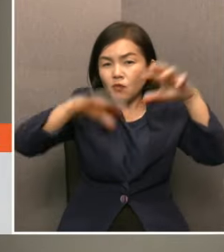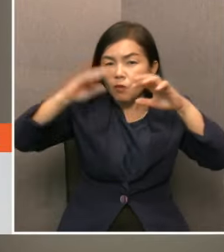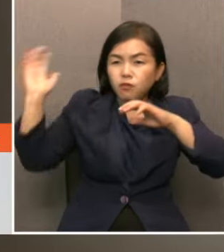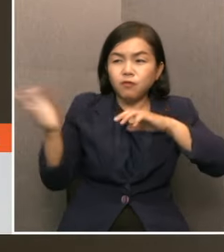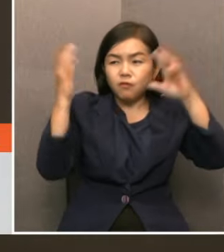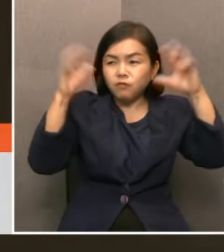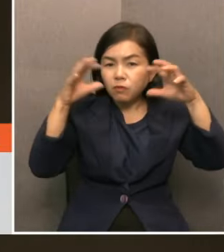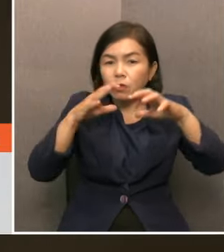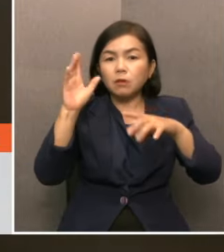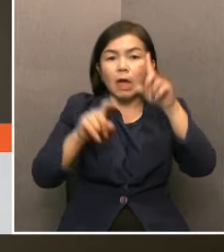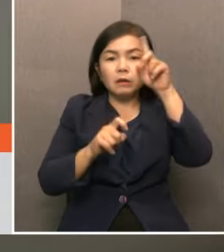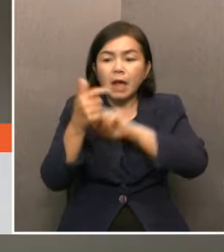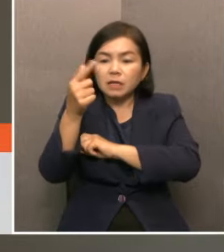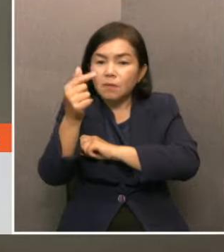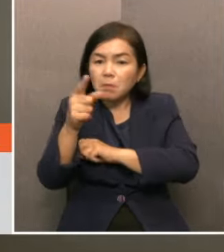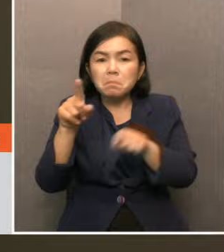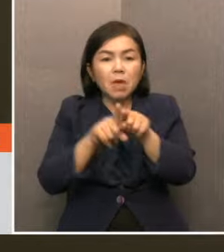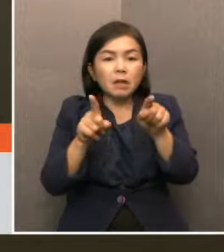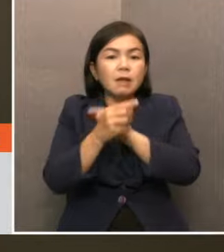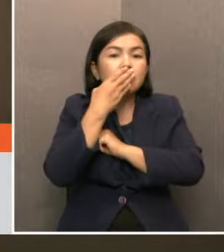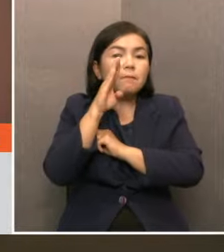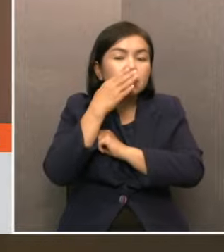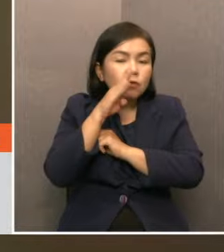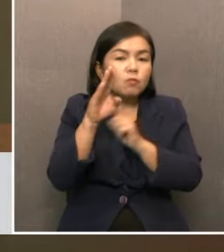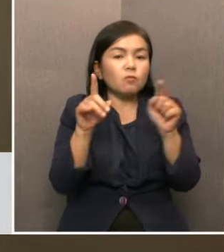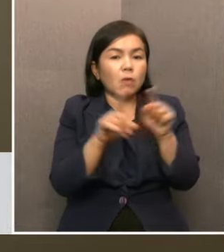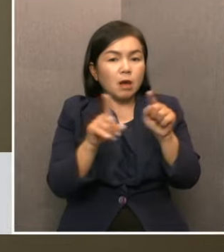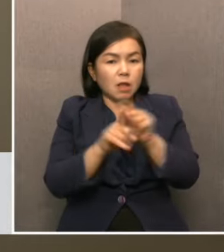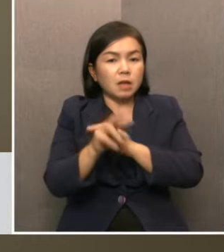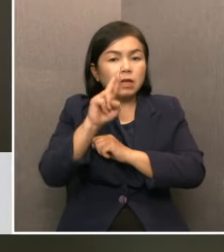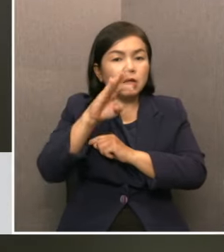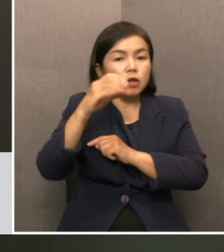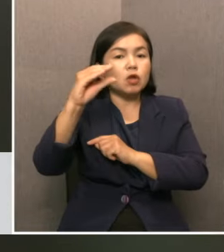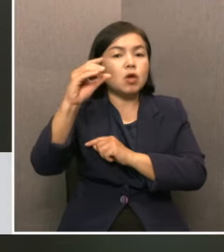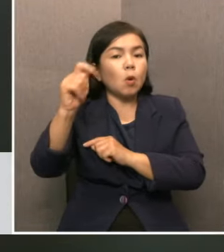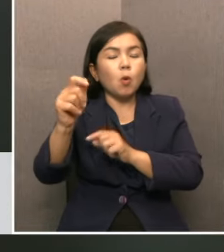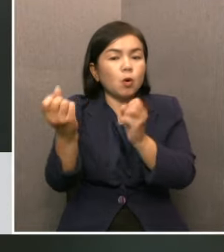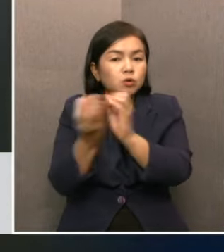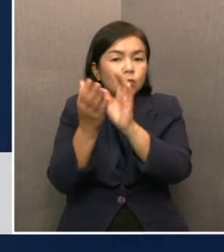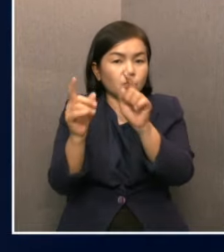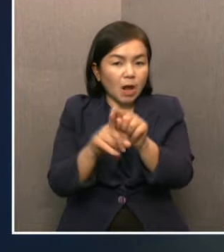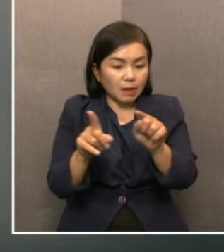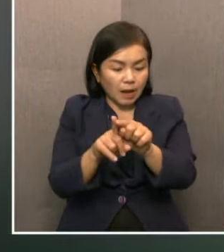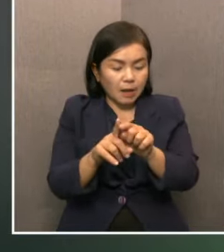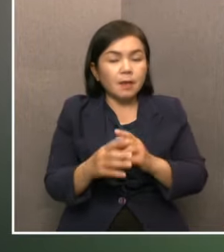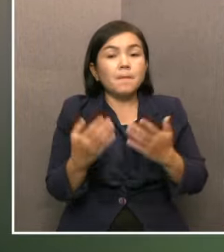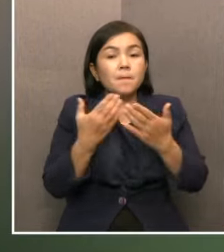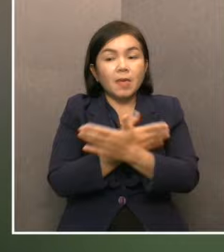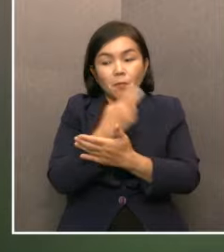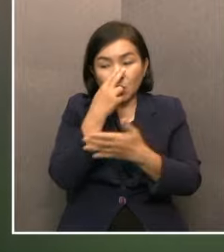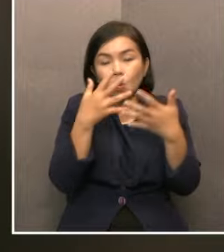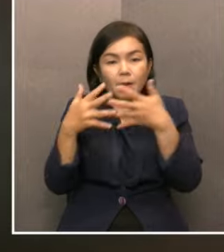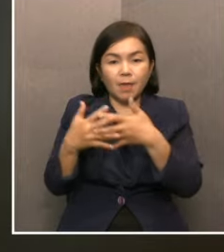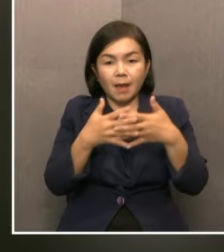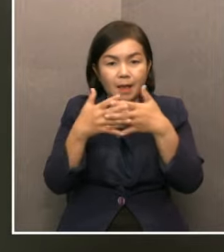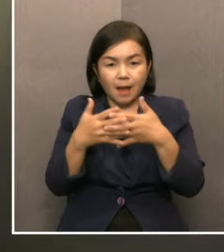แล้วอย่างน้อย 11รายในบราซิลรวมถึงใน Rio The jalด้วยค่ะไปที่สหรัฐอเมริกากันต่อ